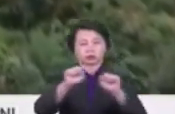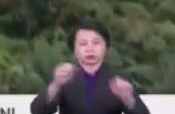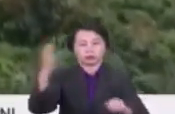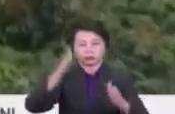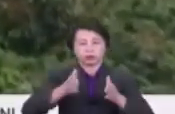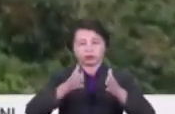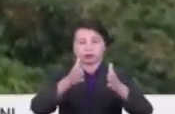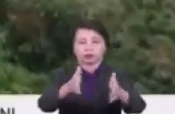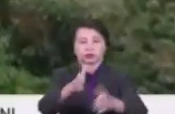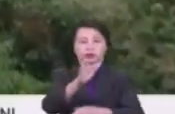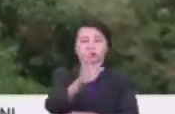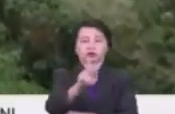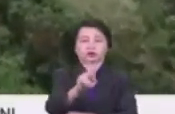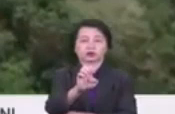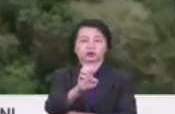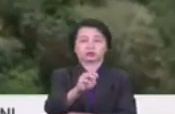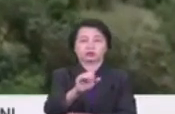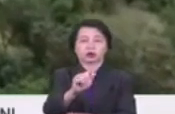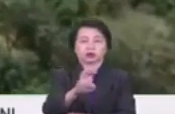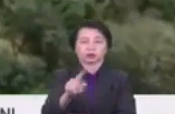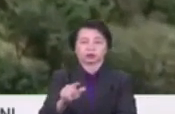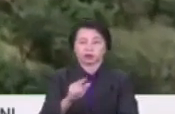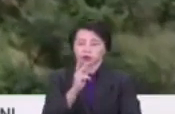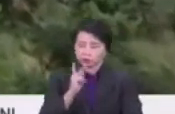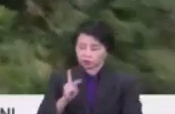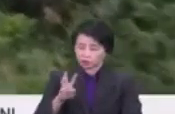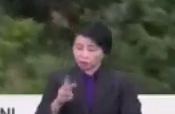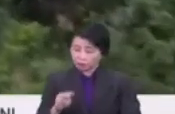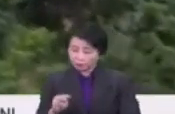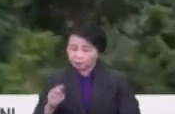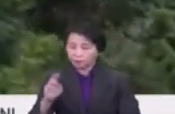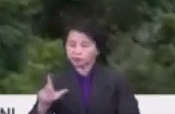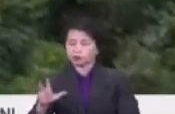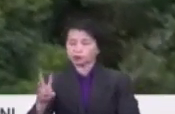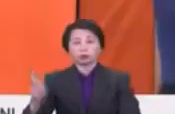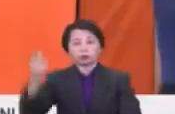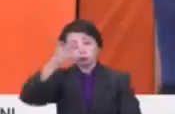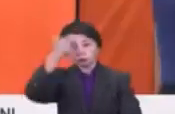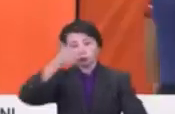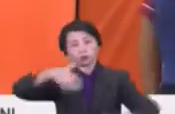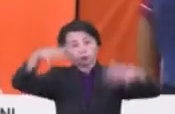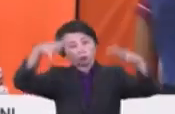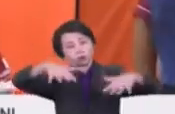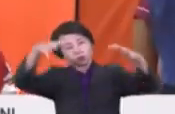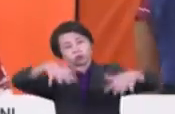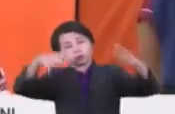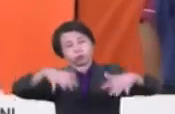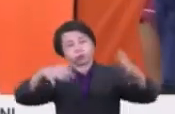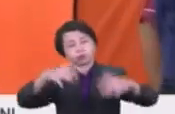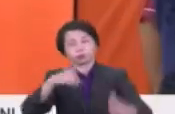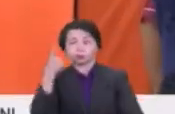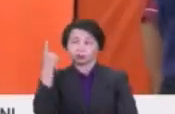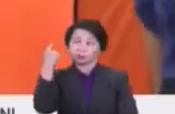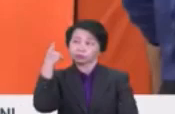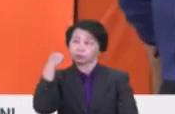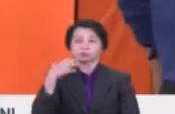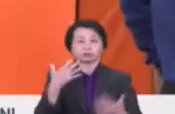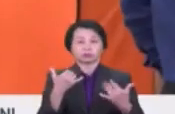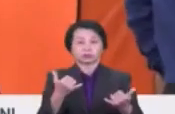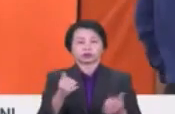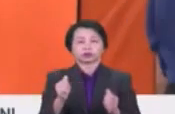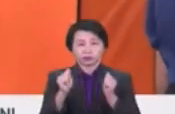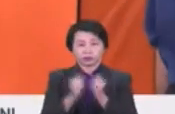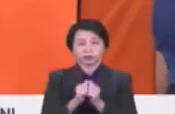jalan Kemabung Kuala Tumani di kilometer 36 telah terputus kesan hujan lebat baru-baru ini. Dan bersama saya pada ketika ini